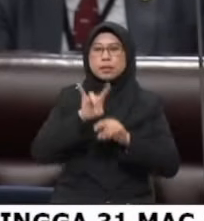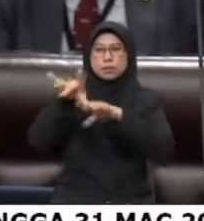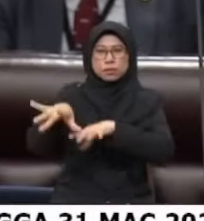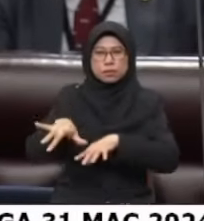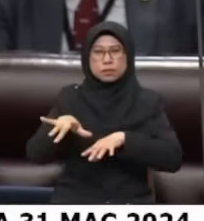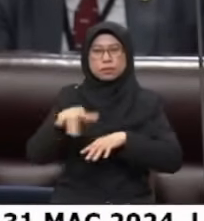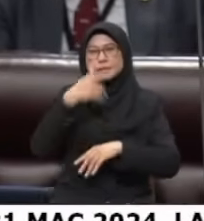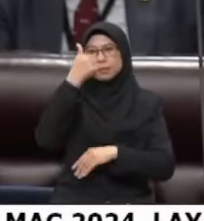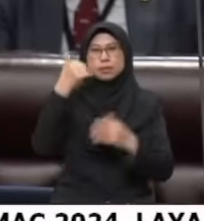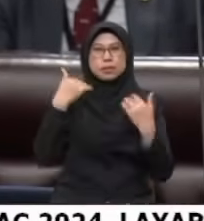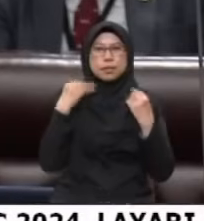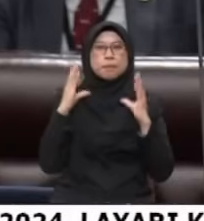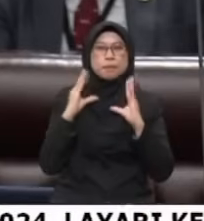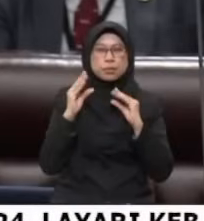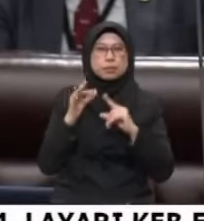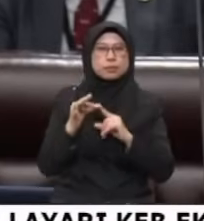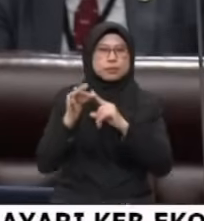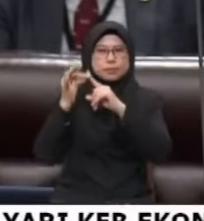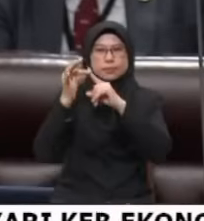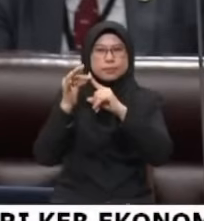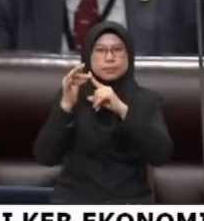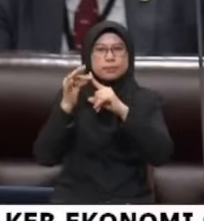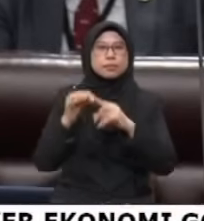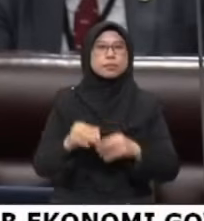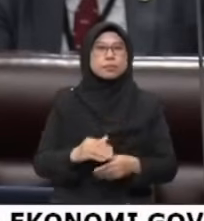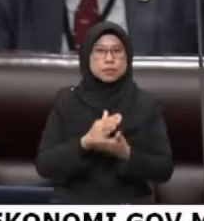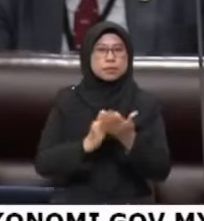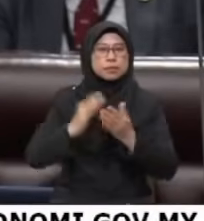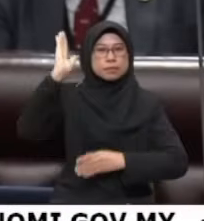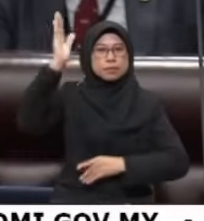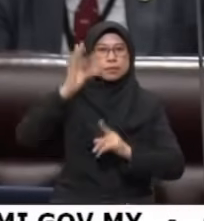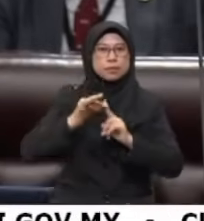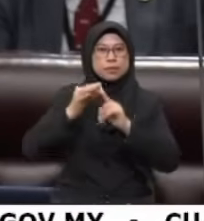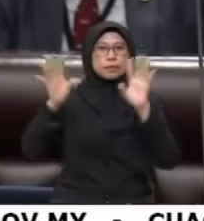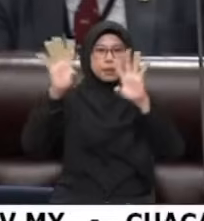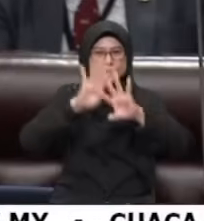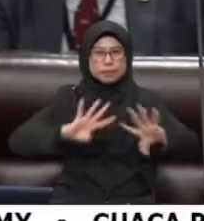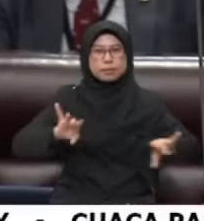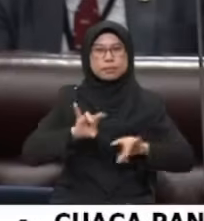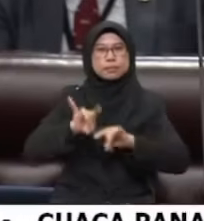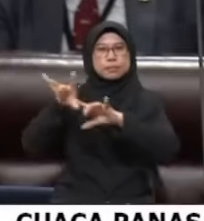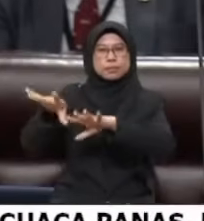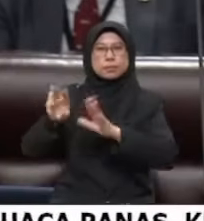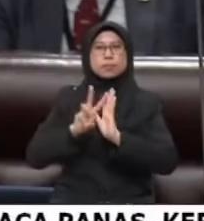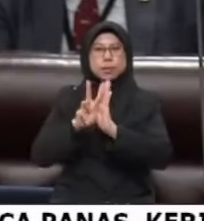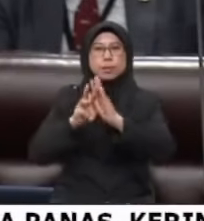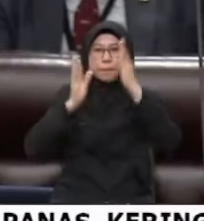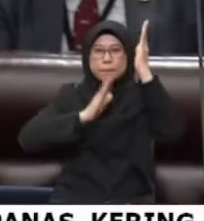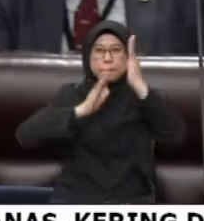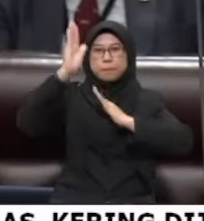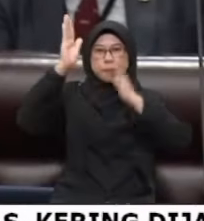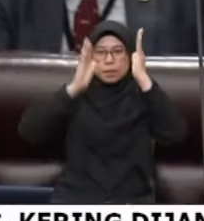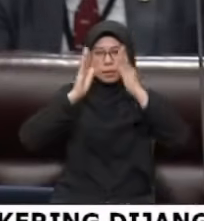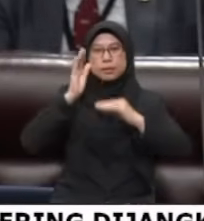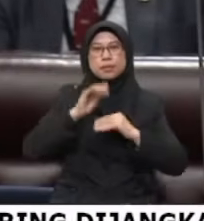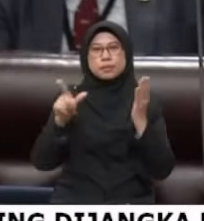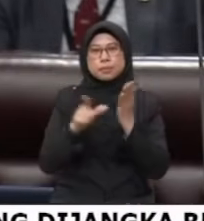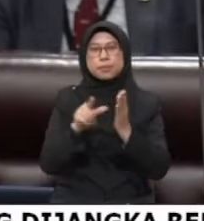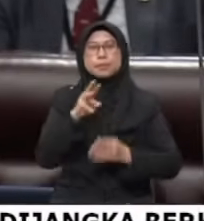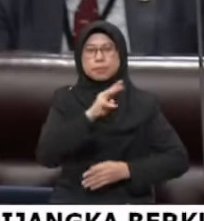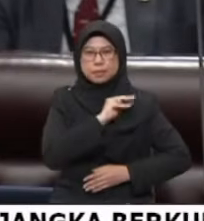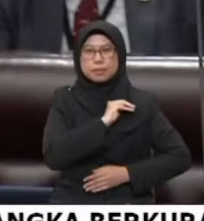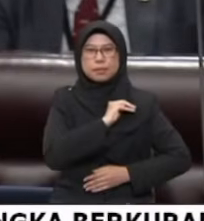ee mesyuarat khas ataupun sidang kemuncak khas ASEAN Australia diwakili Malaysia diwakili oleh timbalan